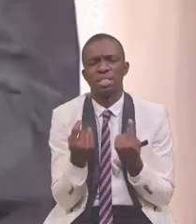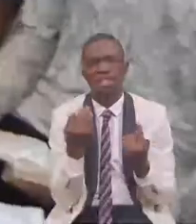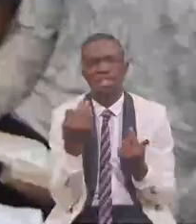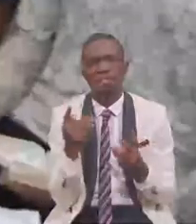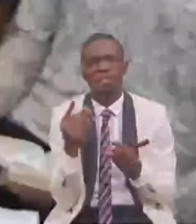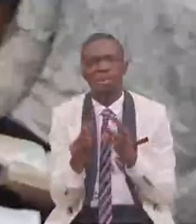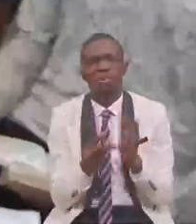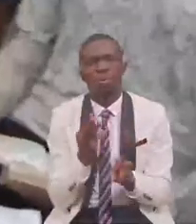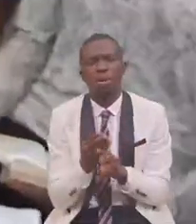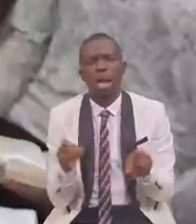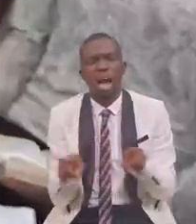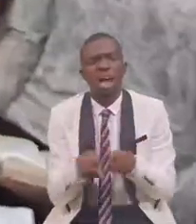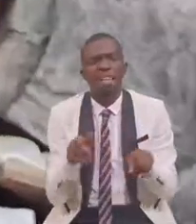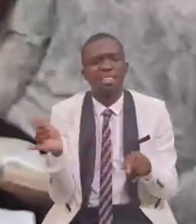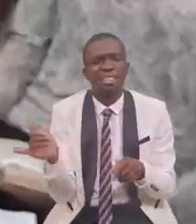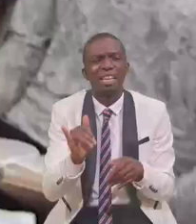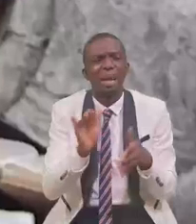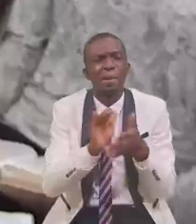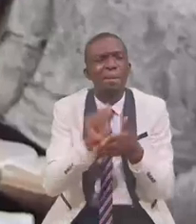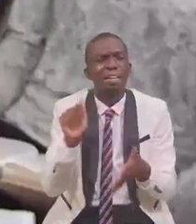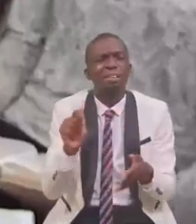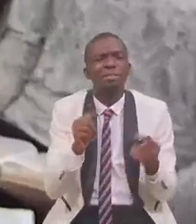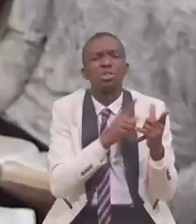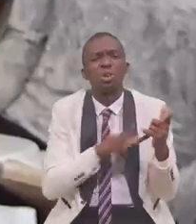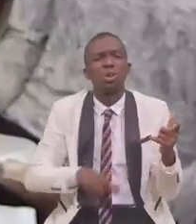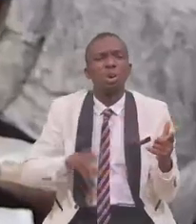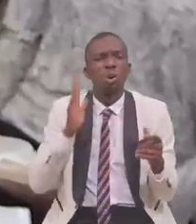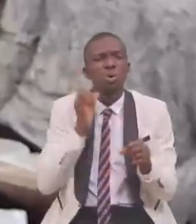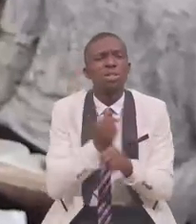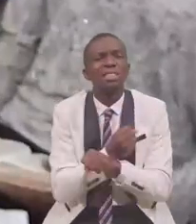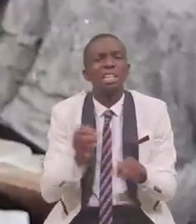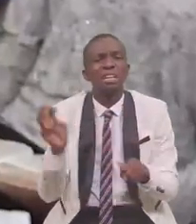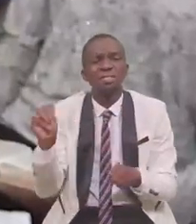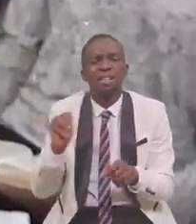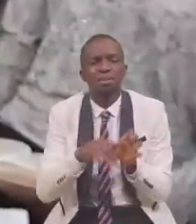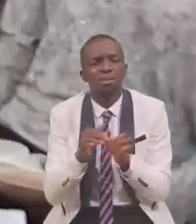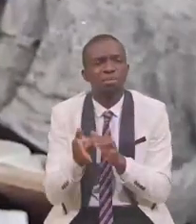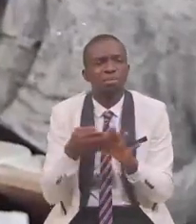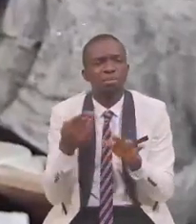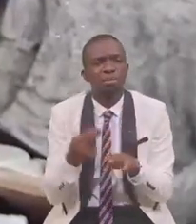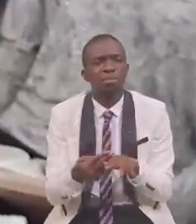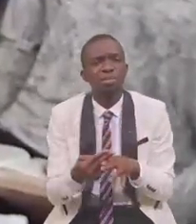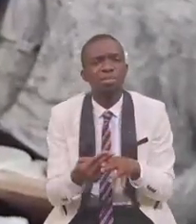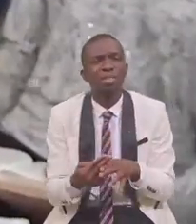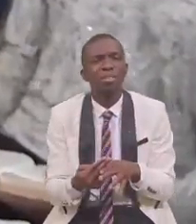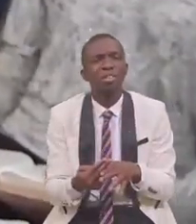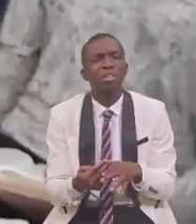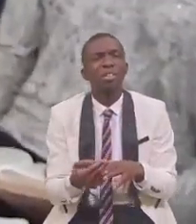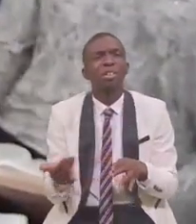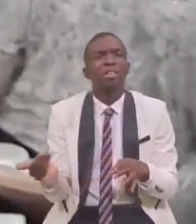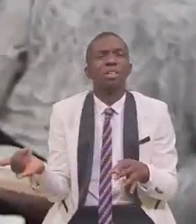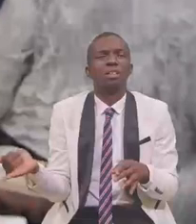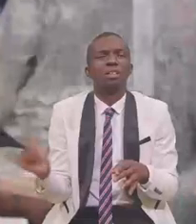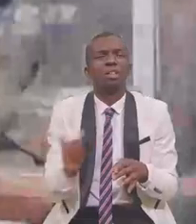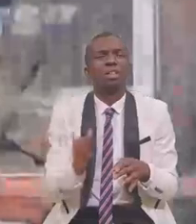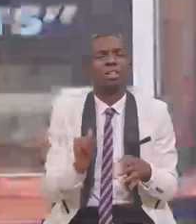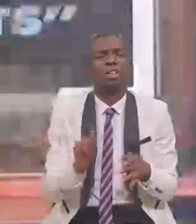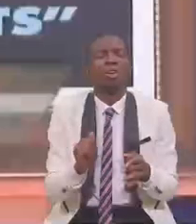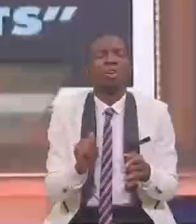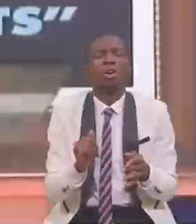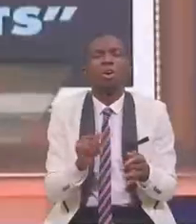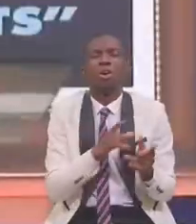Seigneur va les sauver. Le Seigneur va changer leur vie. C'est pourquoi il vous a sauvé, afin que vous deveniez une source de